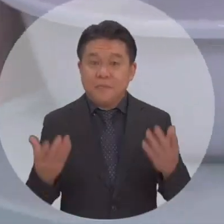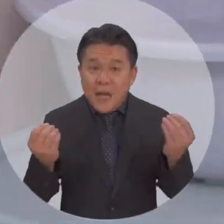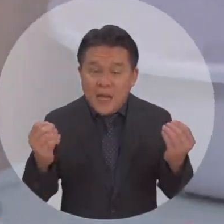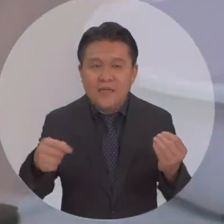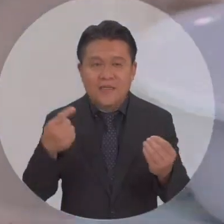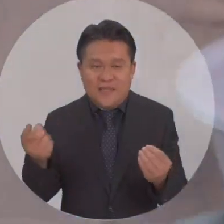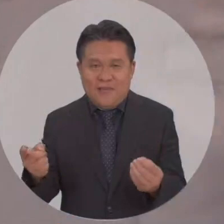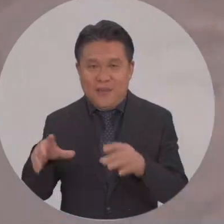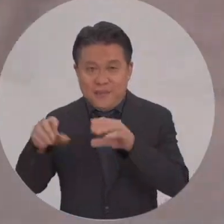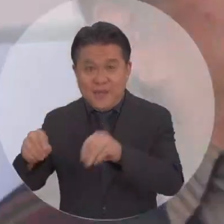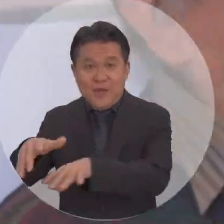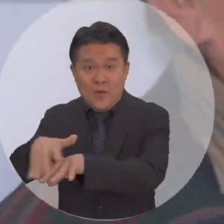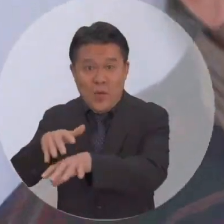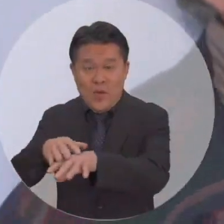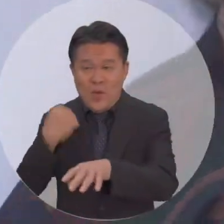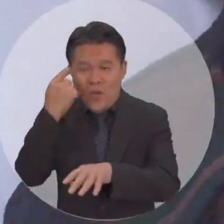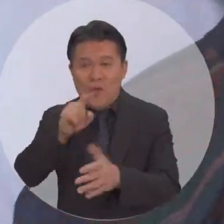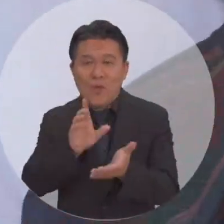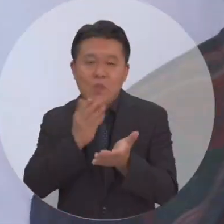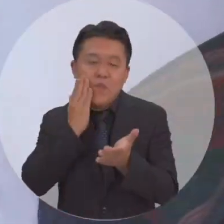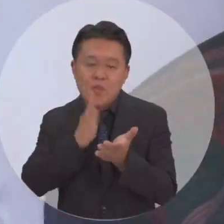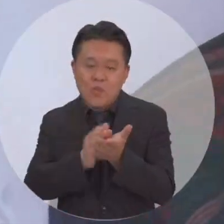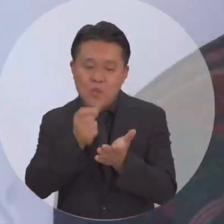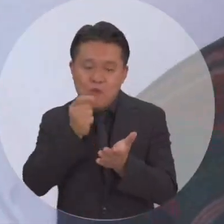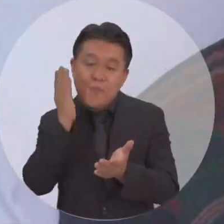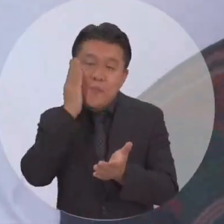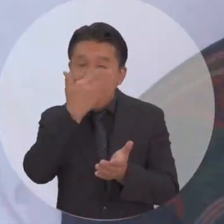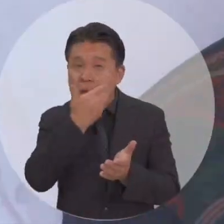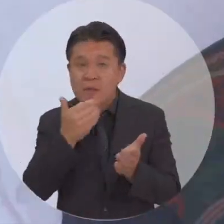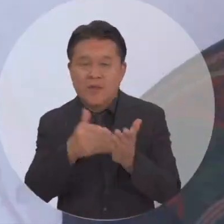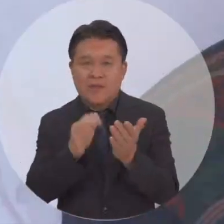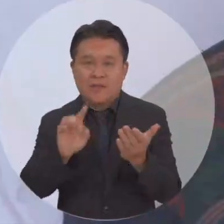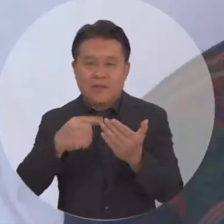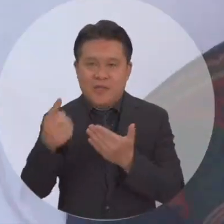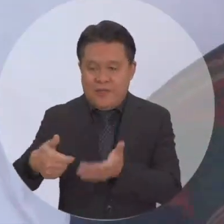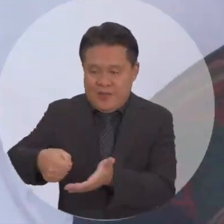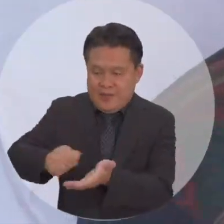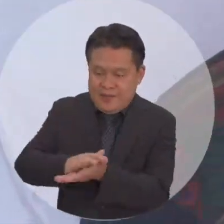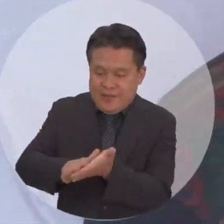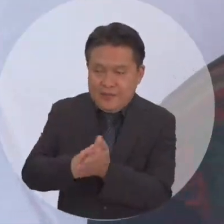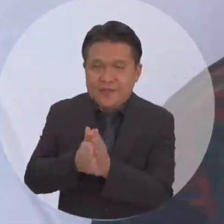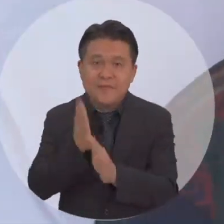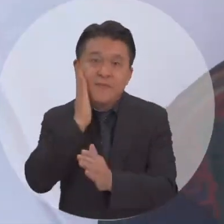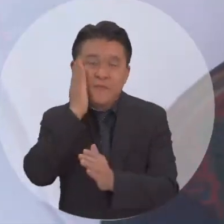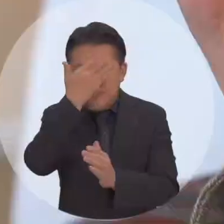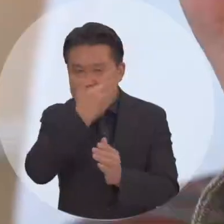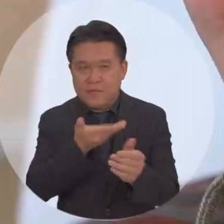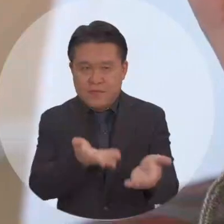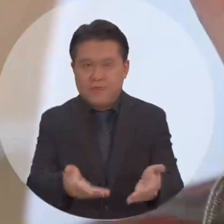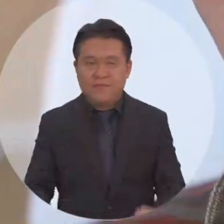마른 수건으로 얼굴에 남아있는 물기를 제거하고 로션을 발라줍니다.